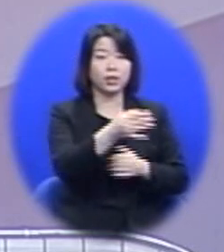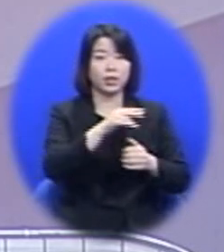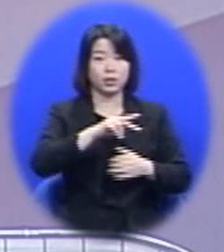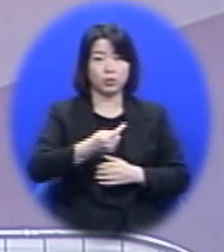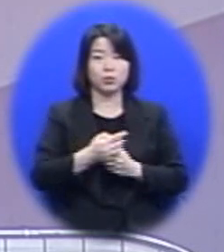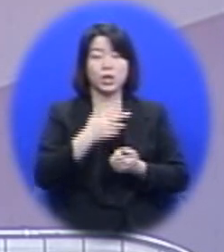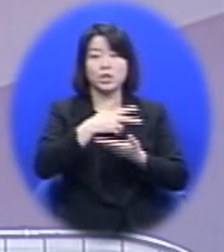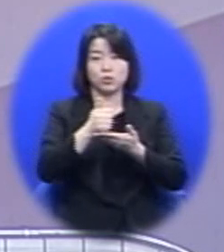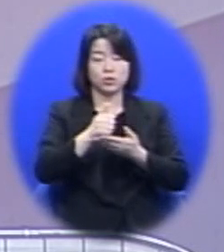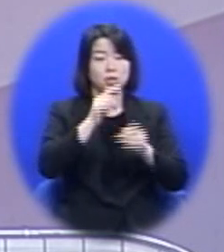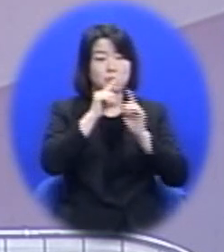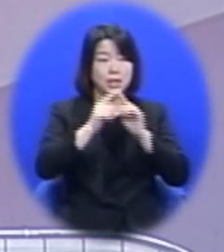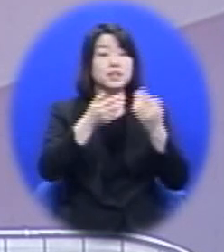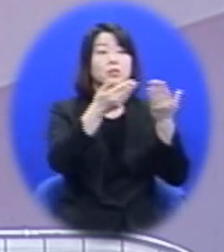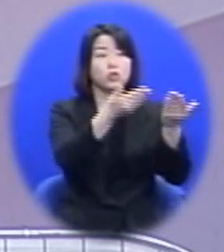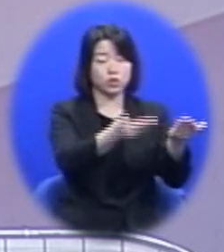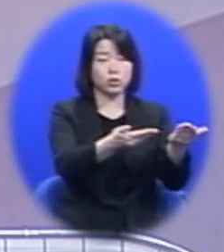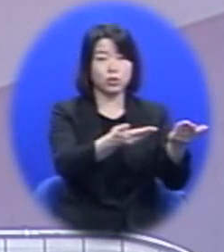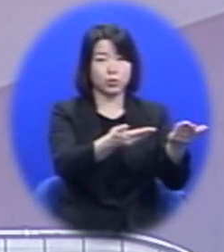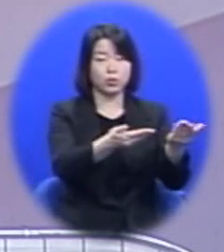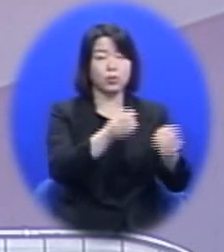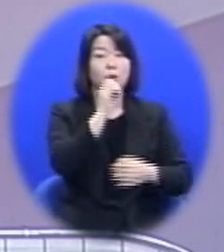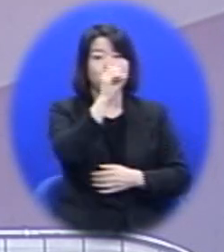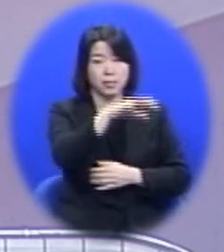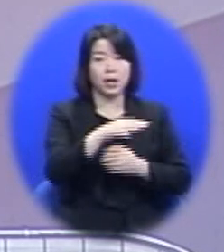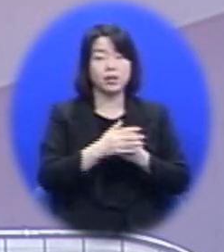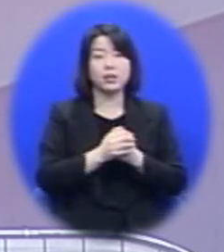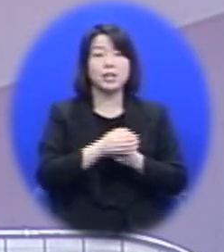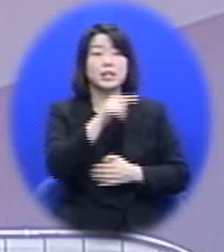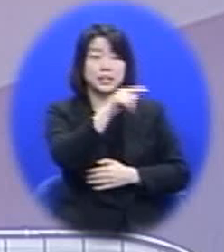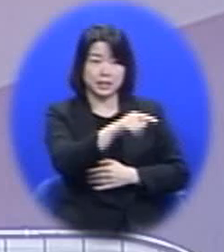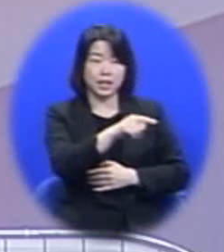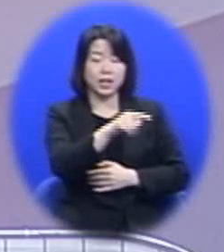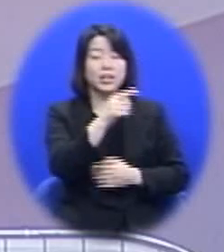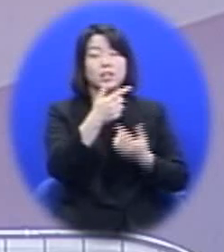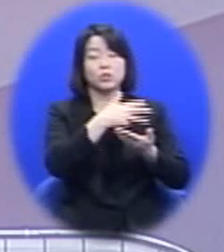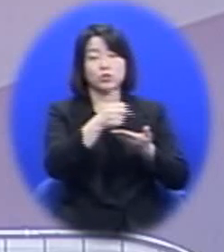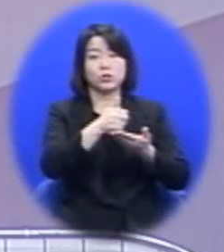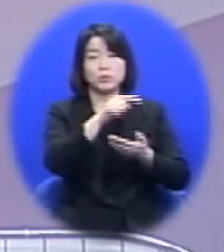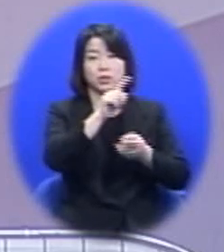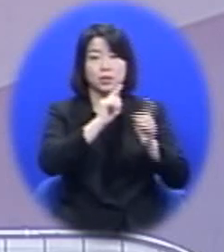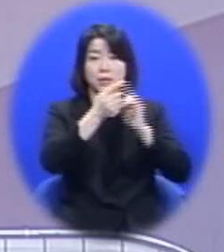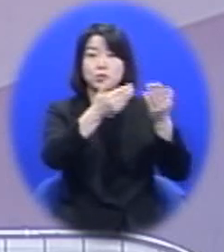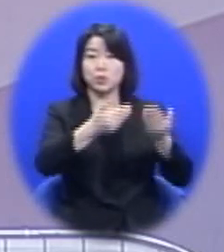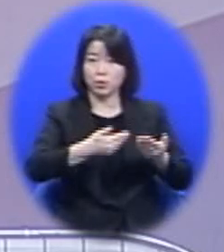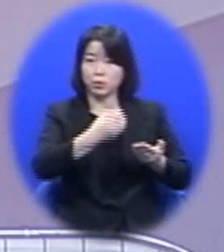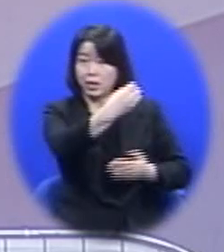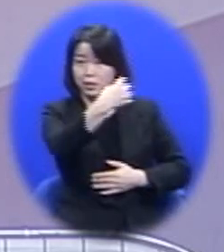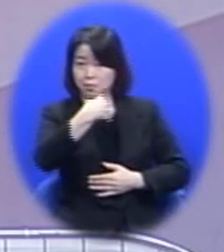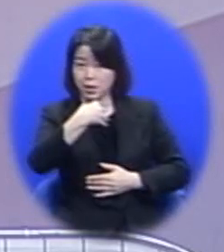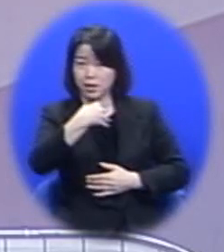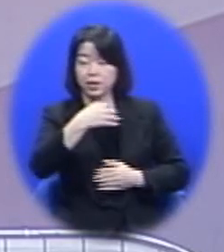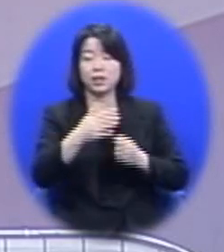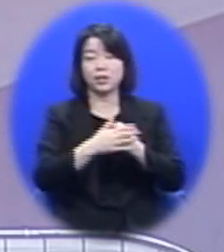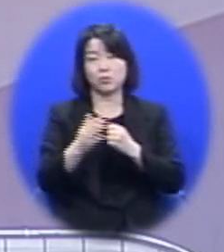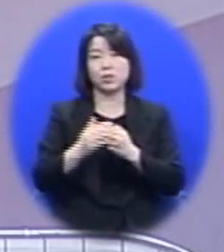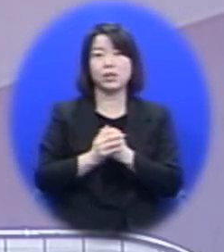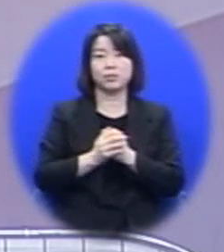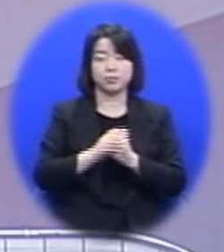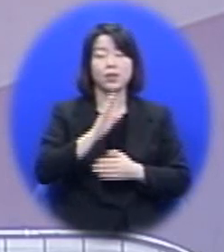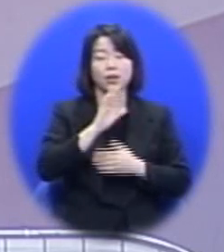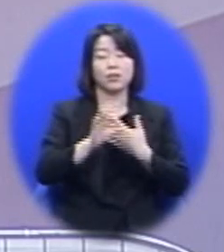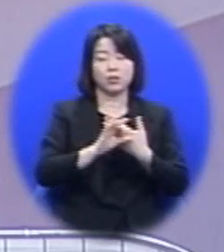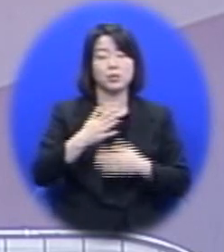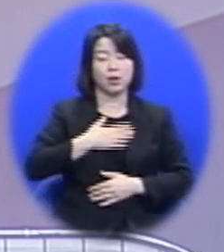주님이 말씀하실 거라고 내가 말해 주었고 너가 주님이 그렇게 말했다고 말하니 그러면